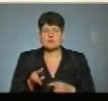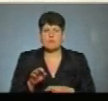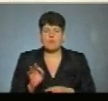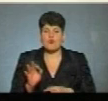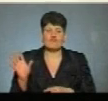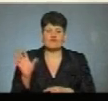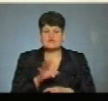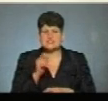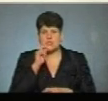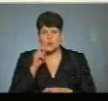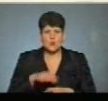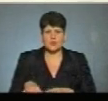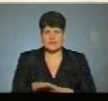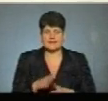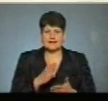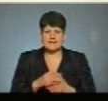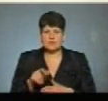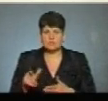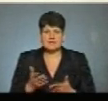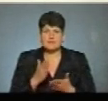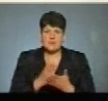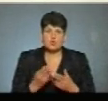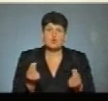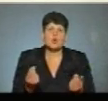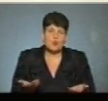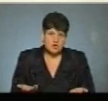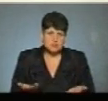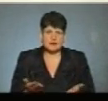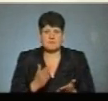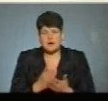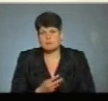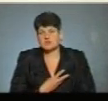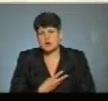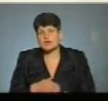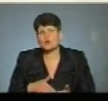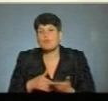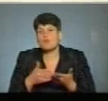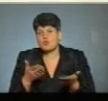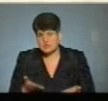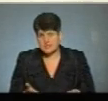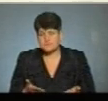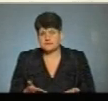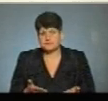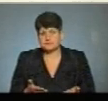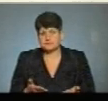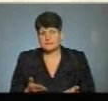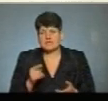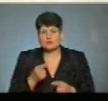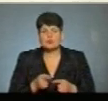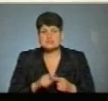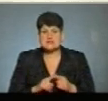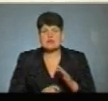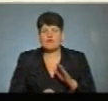Такі фонди створюються по всій Україні. Є люди, які мають гроші, які мають бажання допомогти.